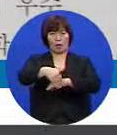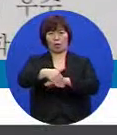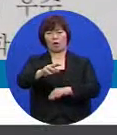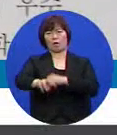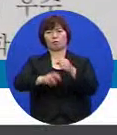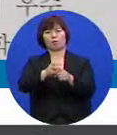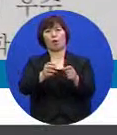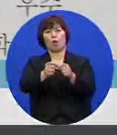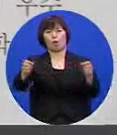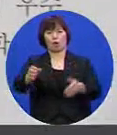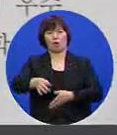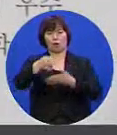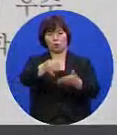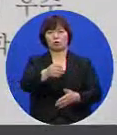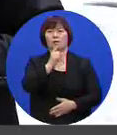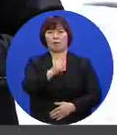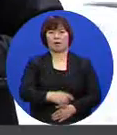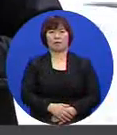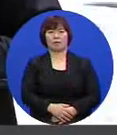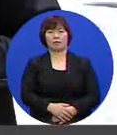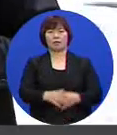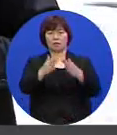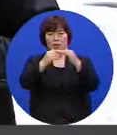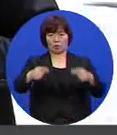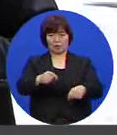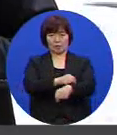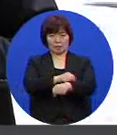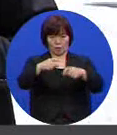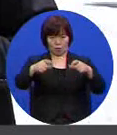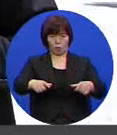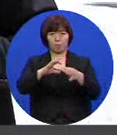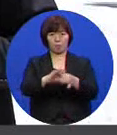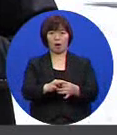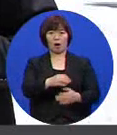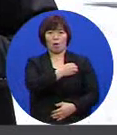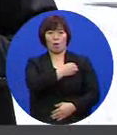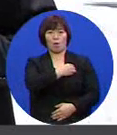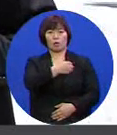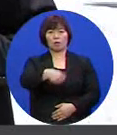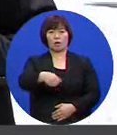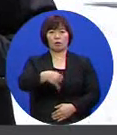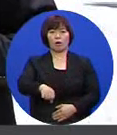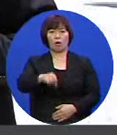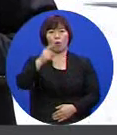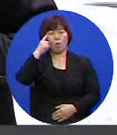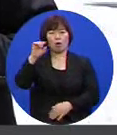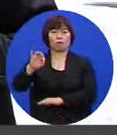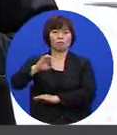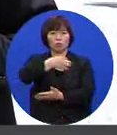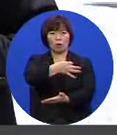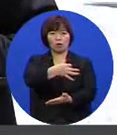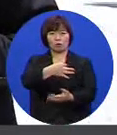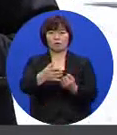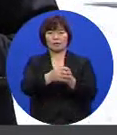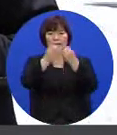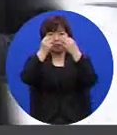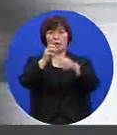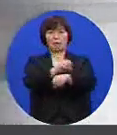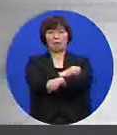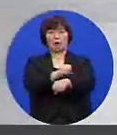30년 넘게 지급돼 왔습니다. 전라북도가 특정 단체의 소속 회원 자녀에게 예산으로 장학금을 주는 건